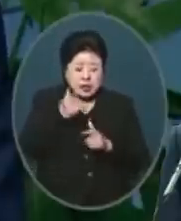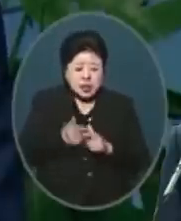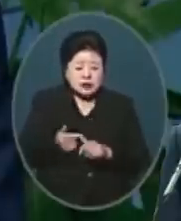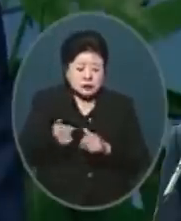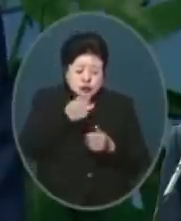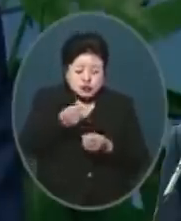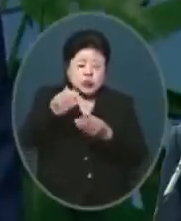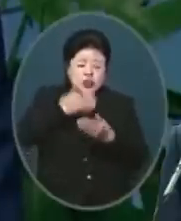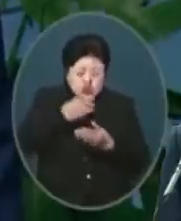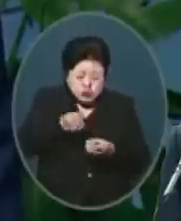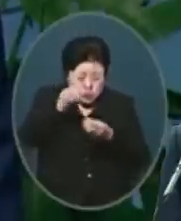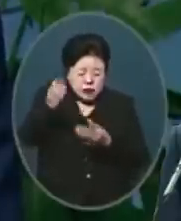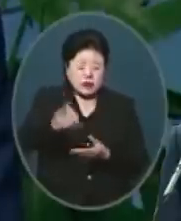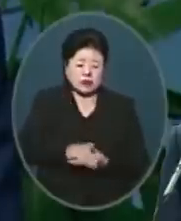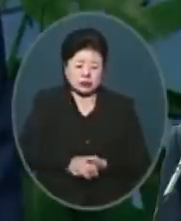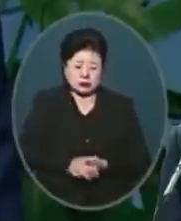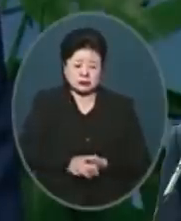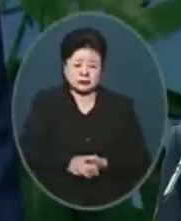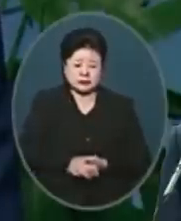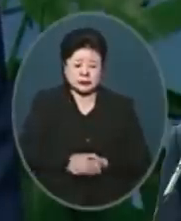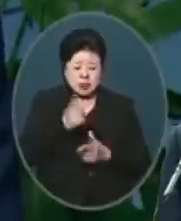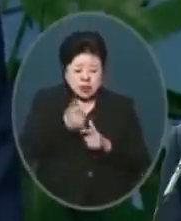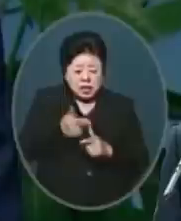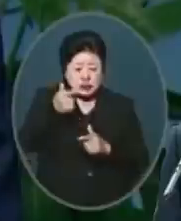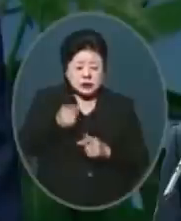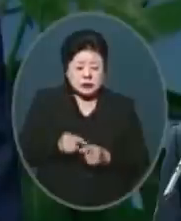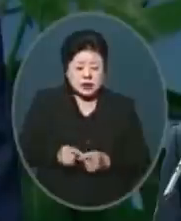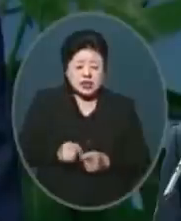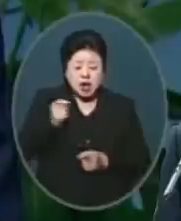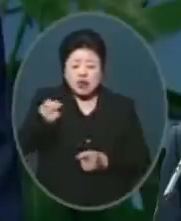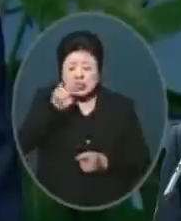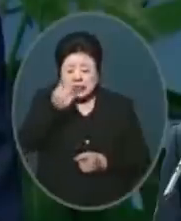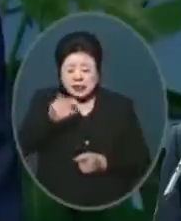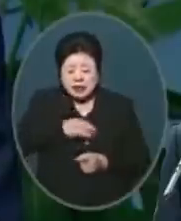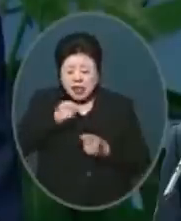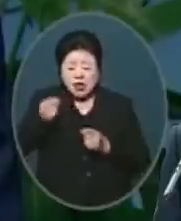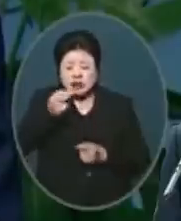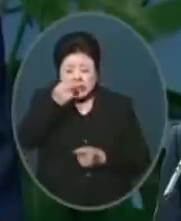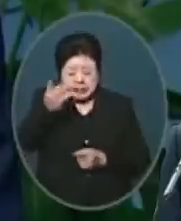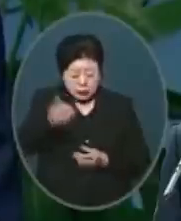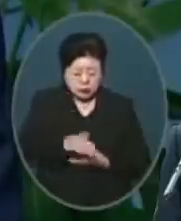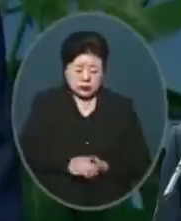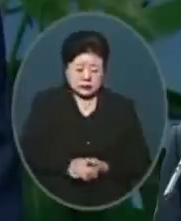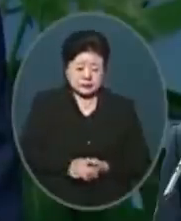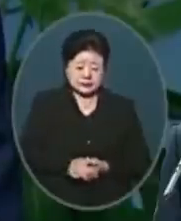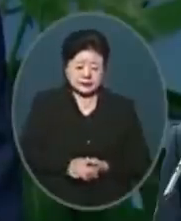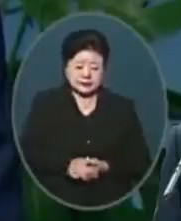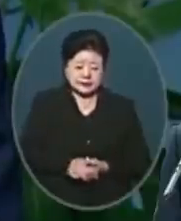예수님의 축복이 내 축복이 되고 예수님의 영원한 생명이 내 영원한 생명이 된다.